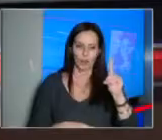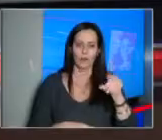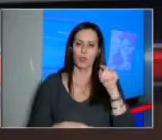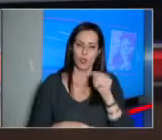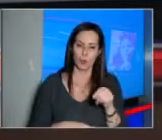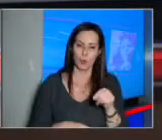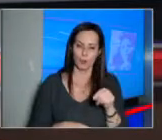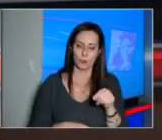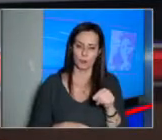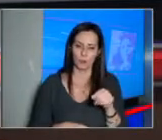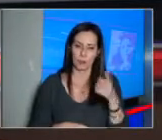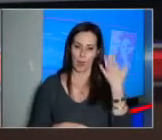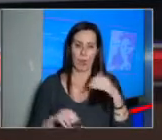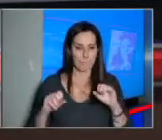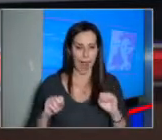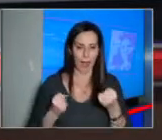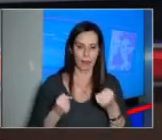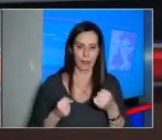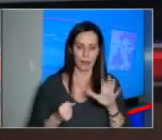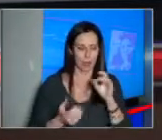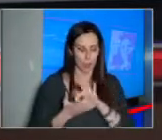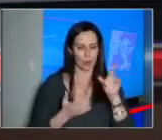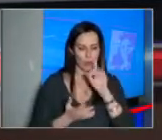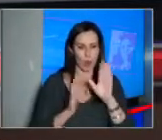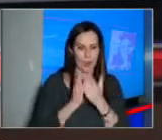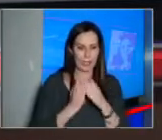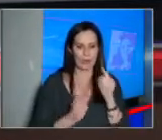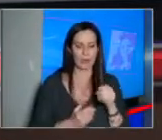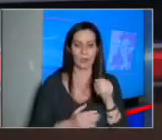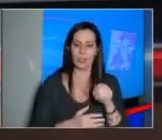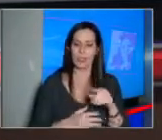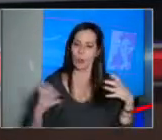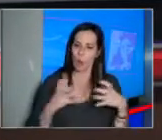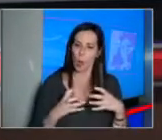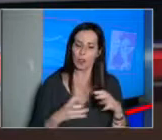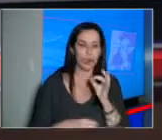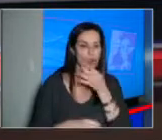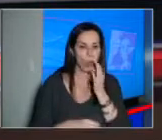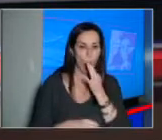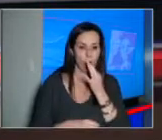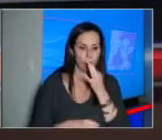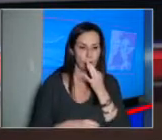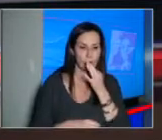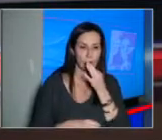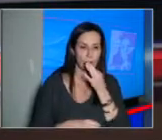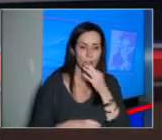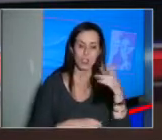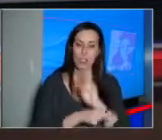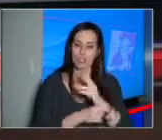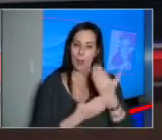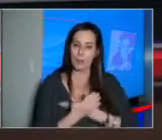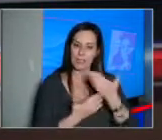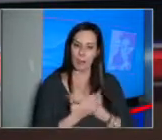שהוא היה פעיל שם, הוא גם מוזכר בספר, וזה קבוצה של נוער שגזיפה